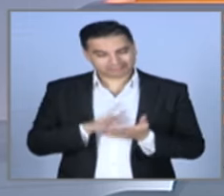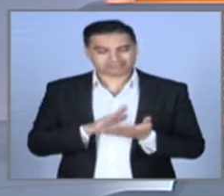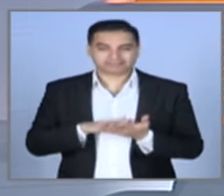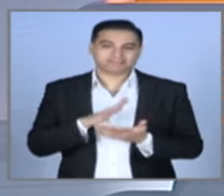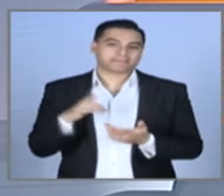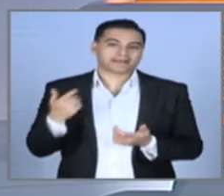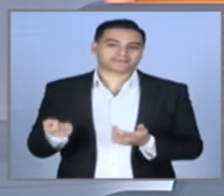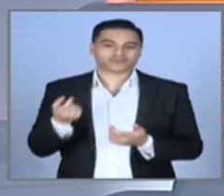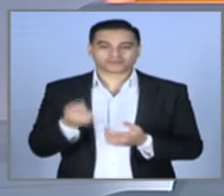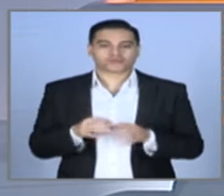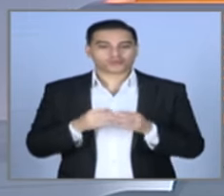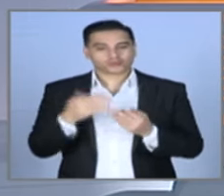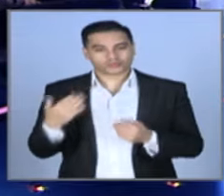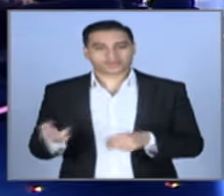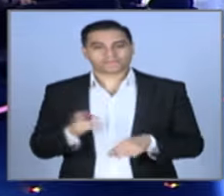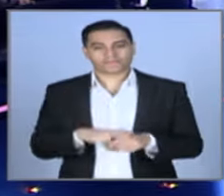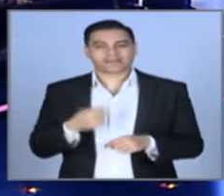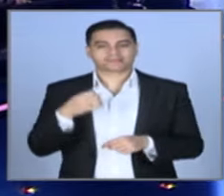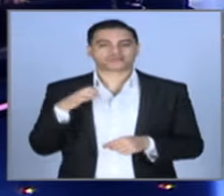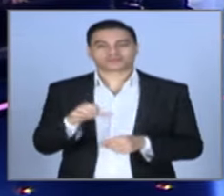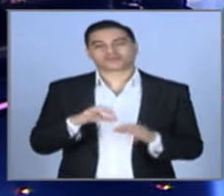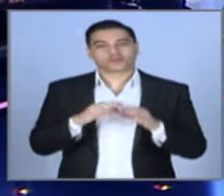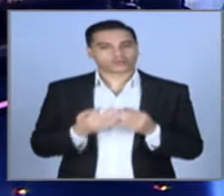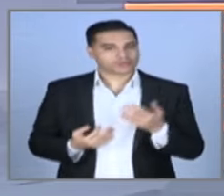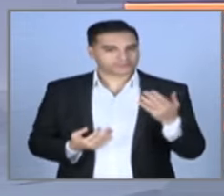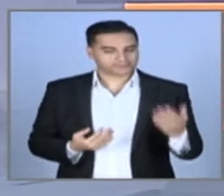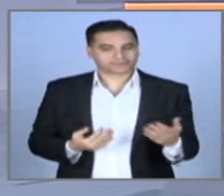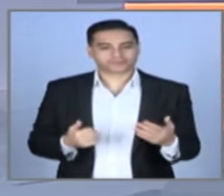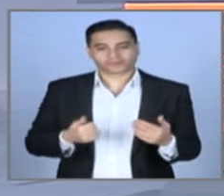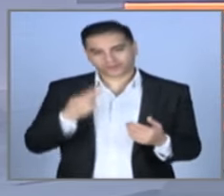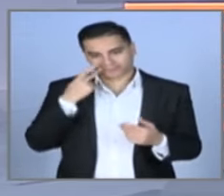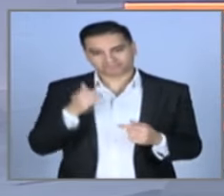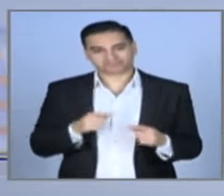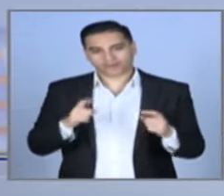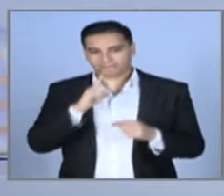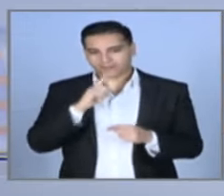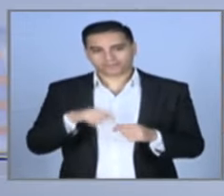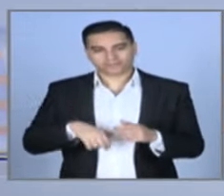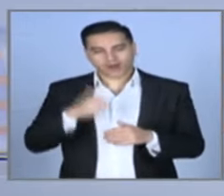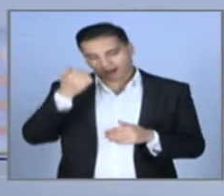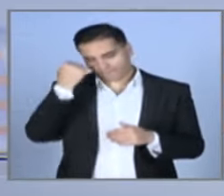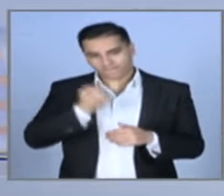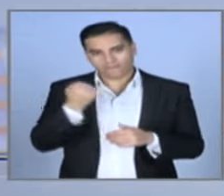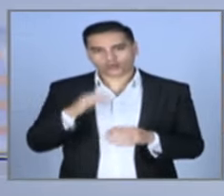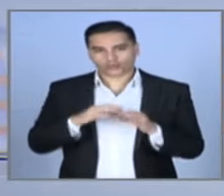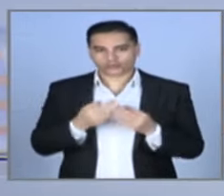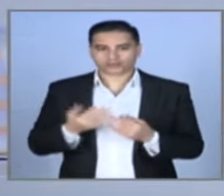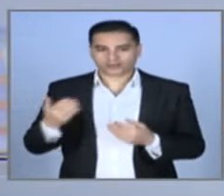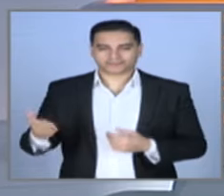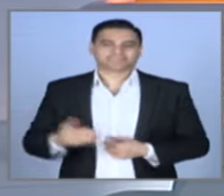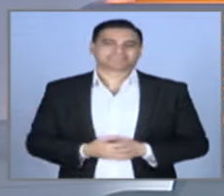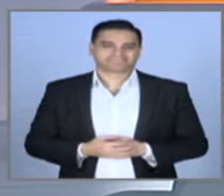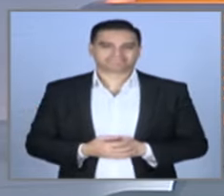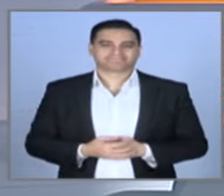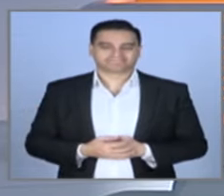155 عيلة طاحون، 95 عيلة الليسي، والمباراة حسمت. ألف مبروك لعيلة طاحون،